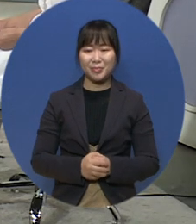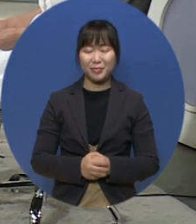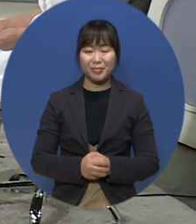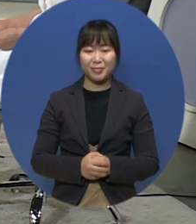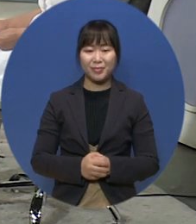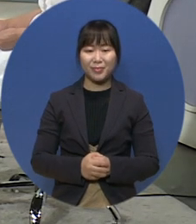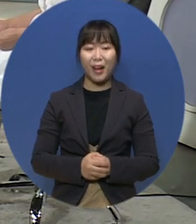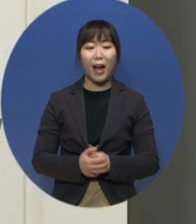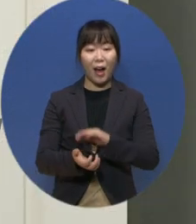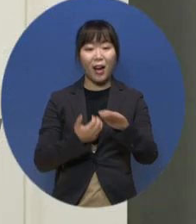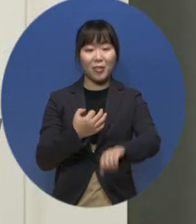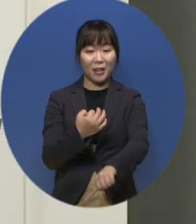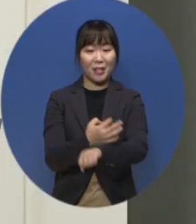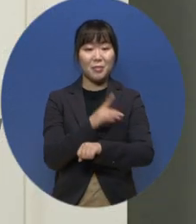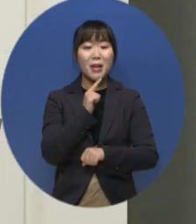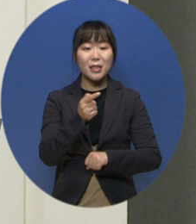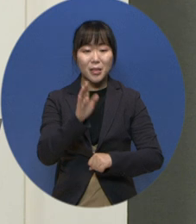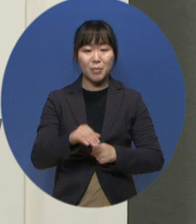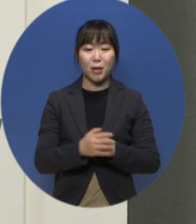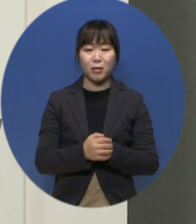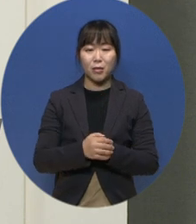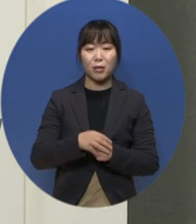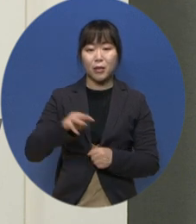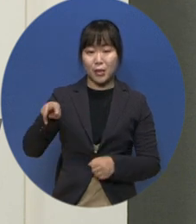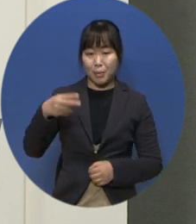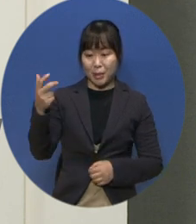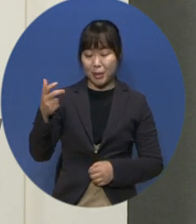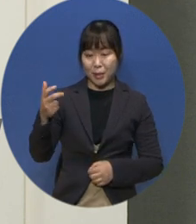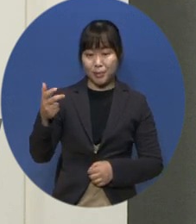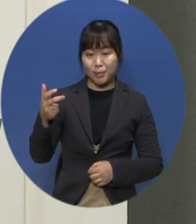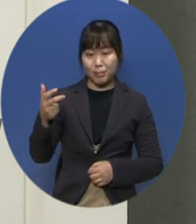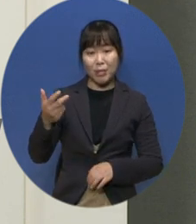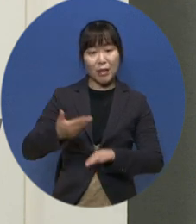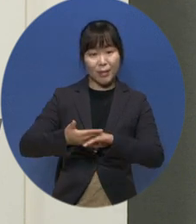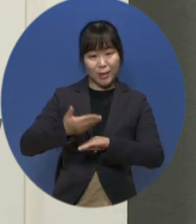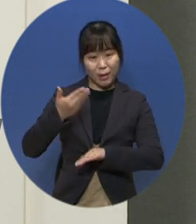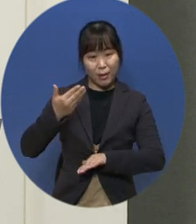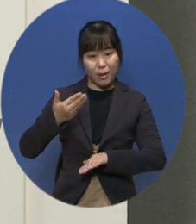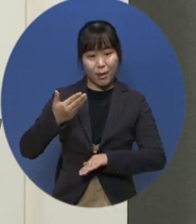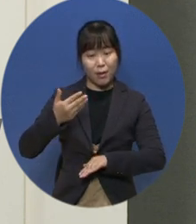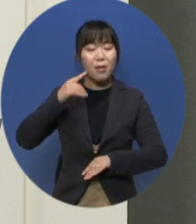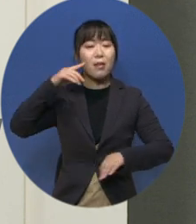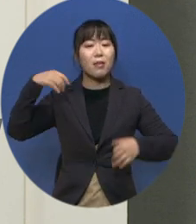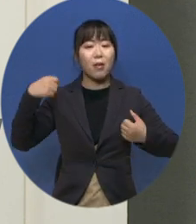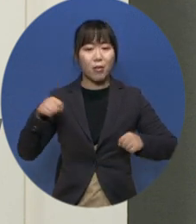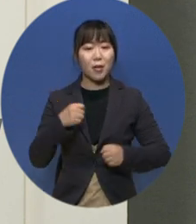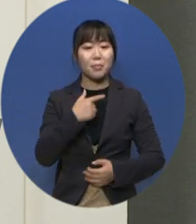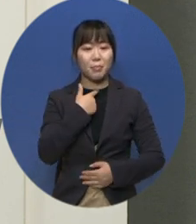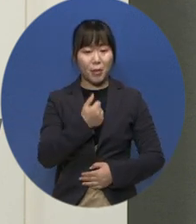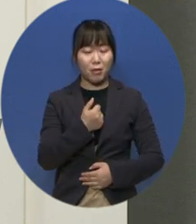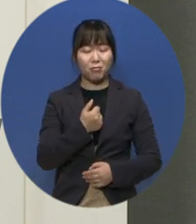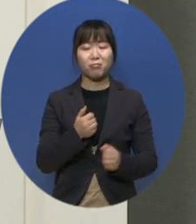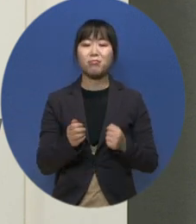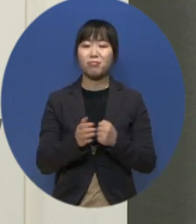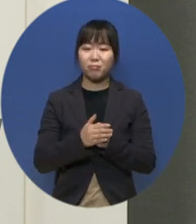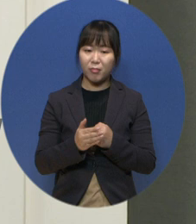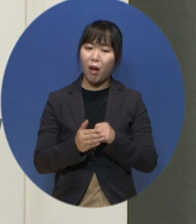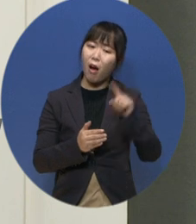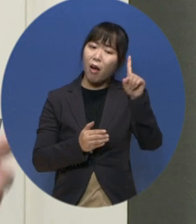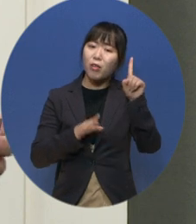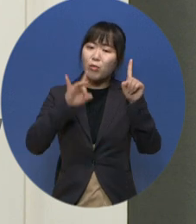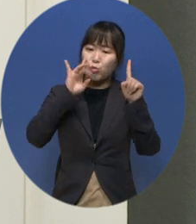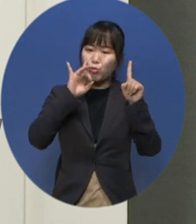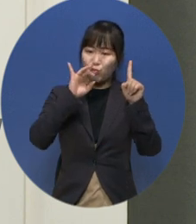아까도 저 잠깐 얘기했지만 370여 편 이상의 작품을 소화를 시켰으니까 하나